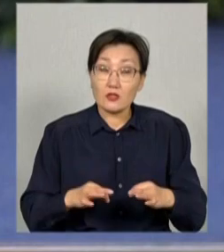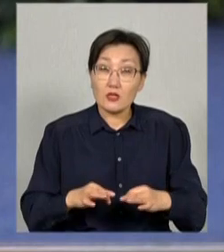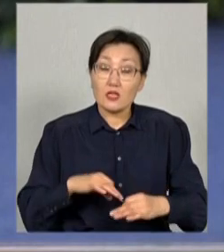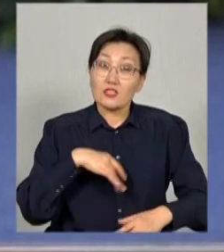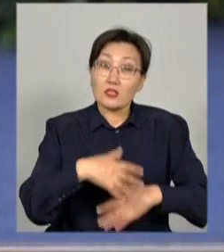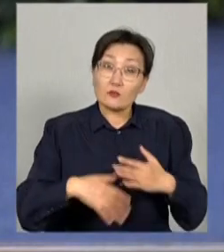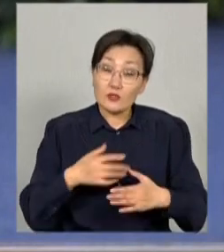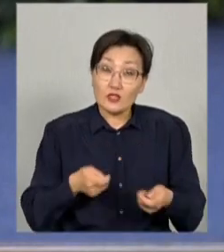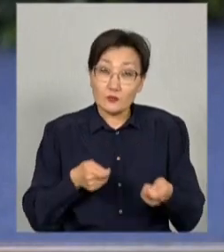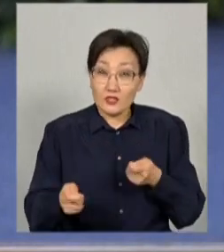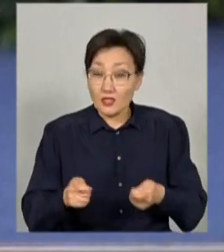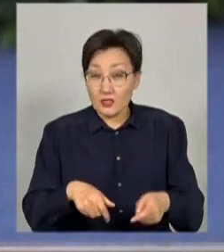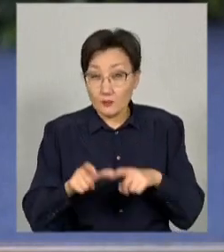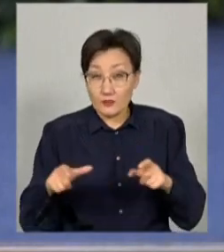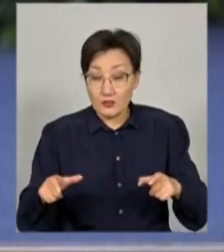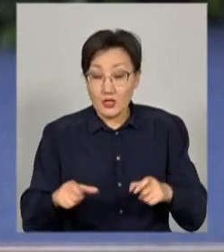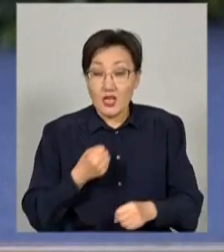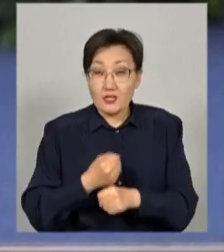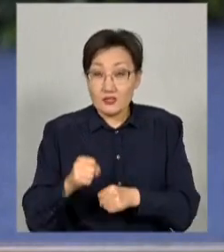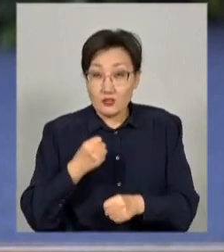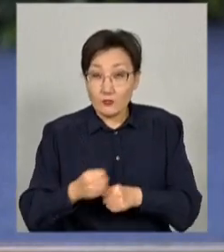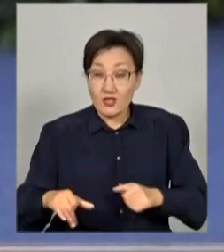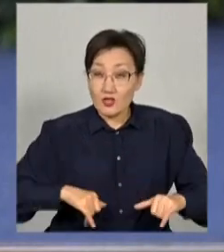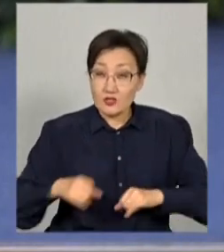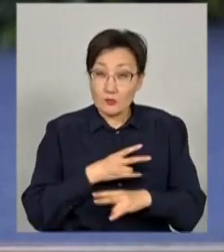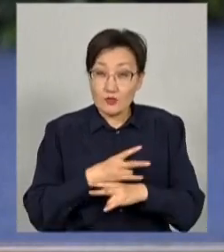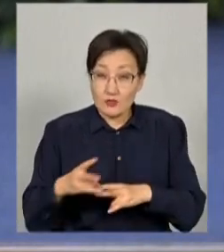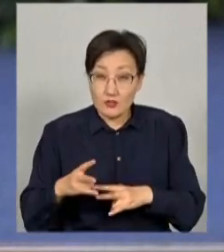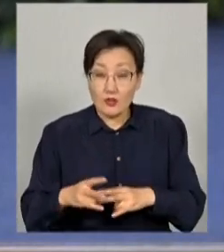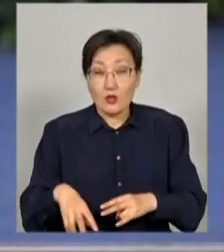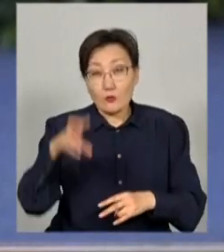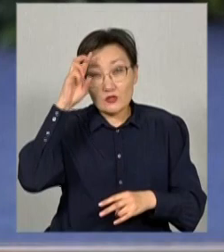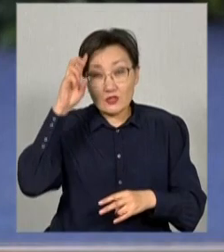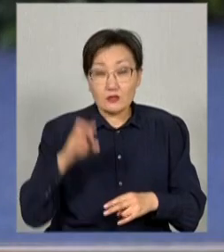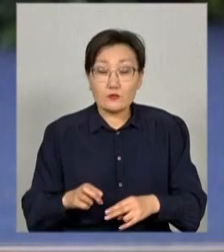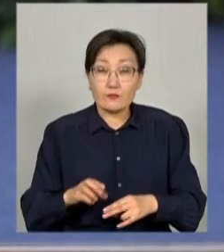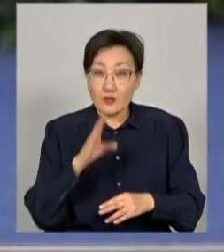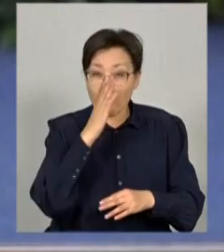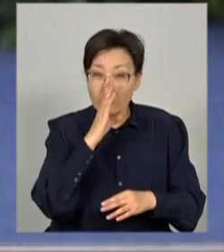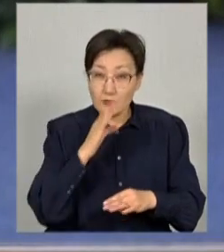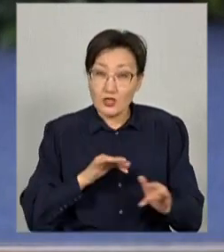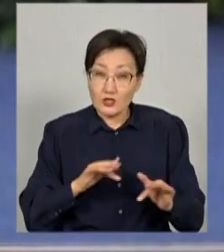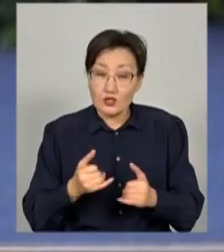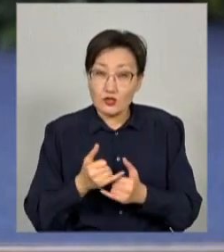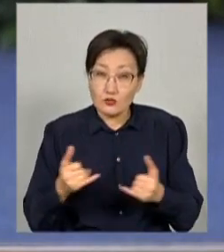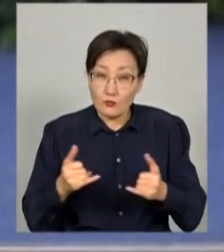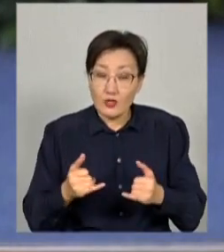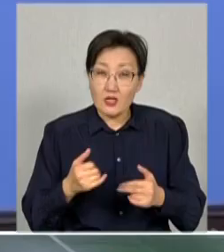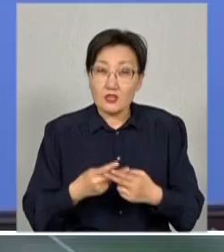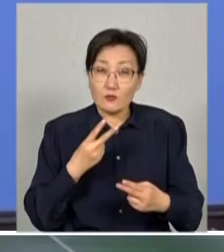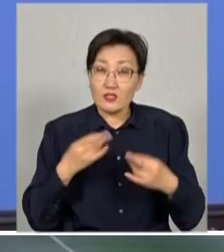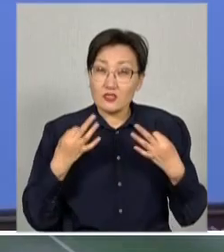Тәртіпсіздік ұйымдастырған адамдар, азаптау, экстремизм, терроризм, мемлекетке опасыздық жасағандар амнистияға